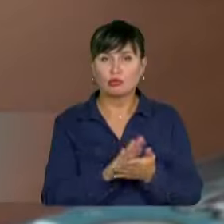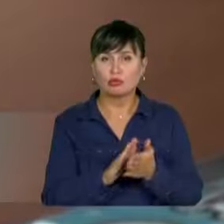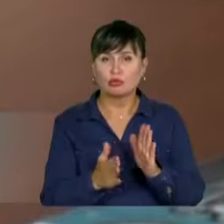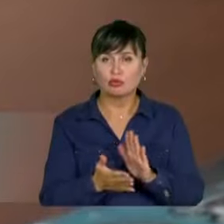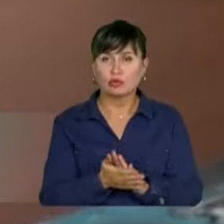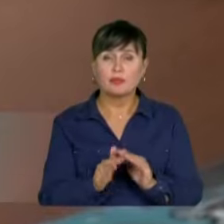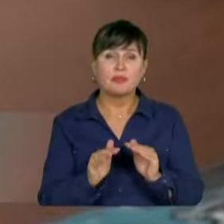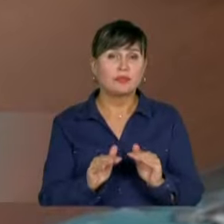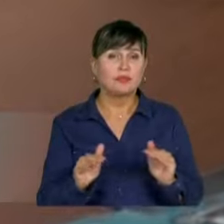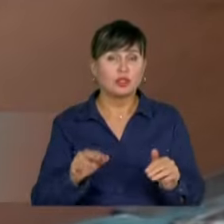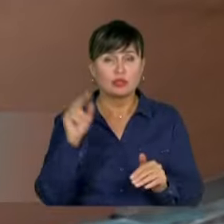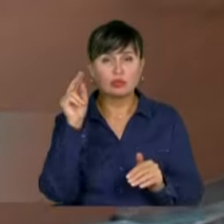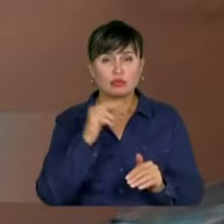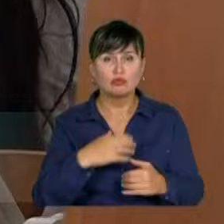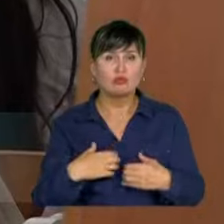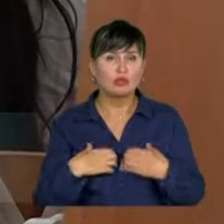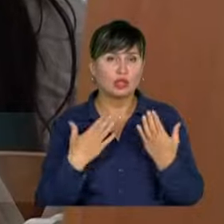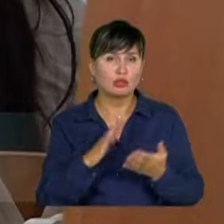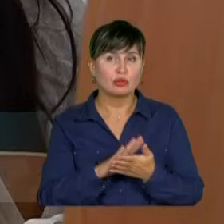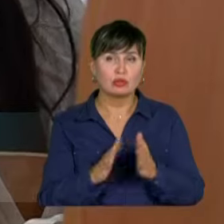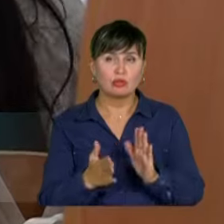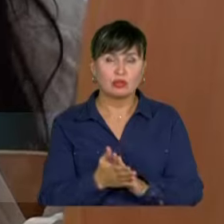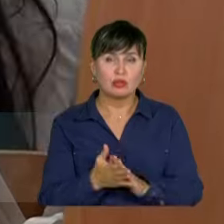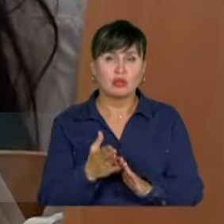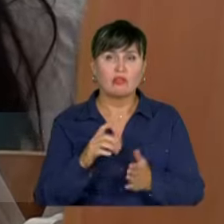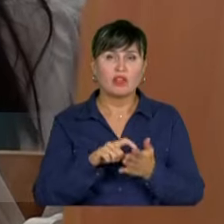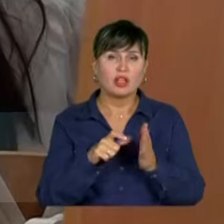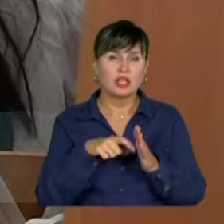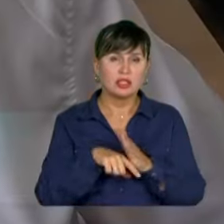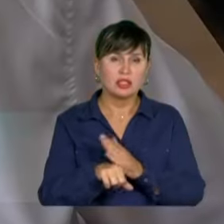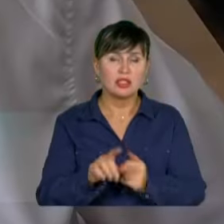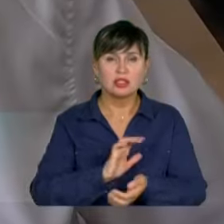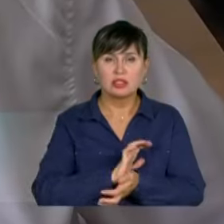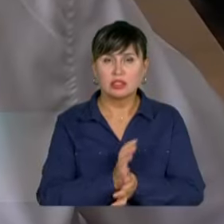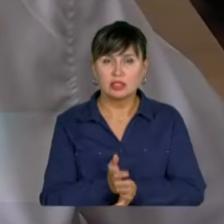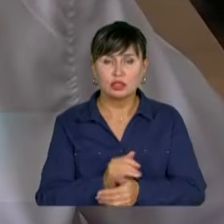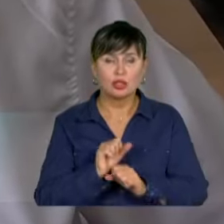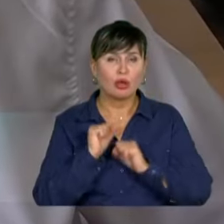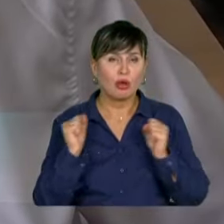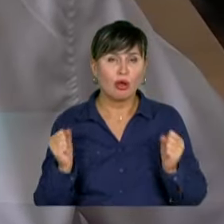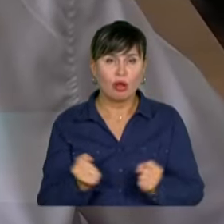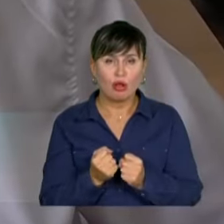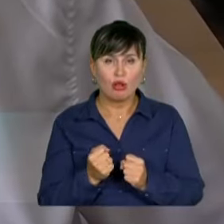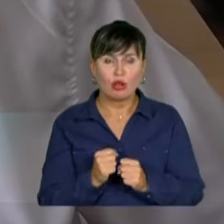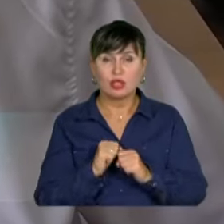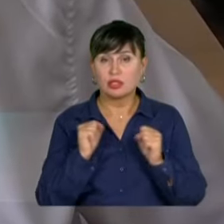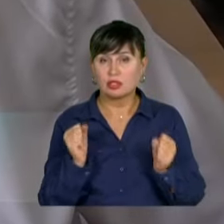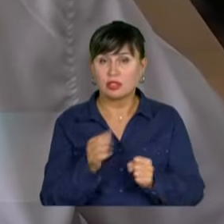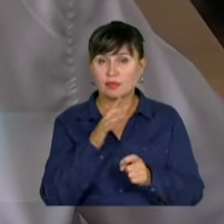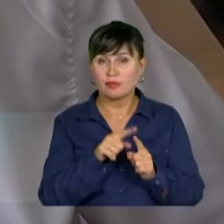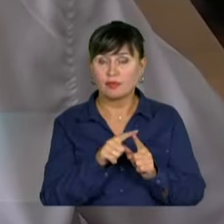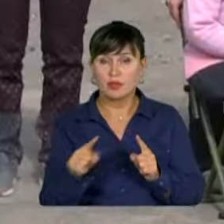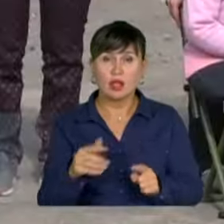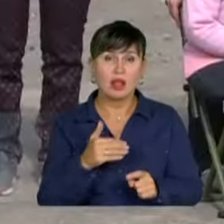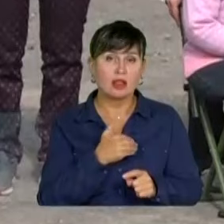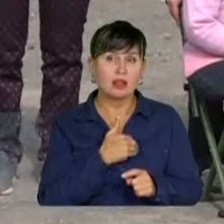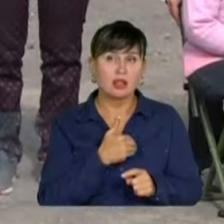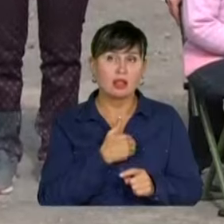Дети учатся в ужасных условиях. В классах тесно, в классах холодно в зимний период. Хотели бы,